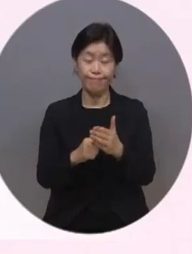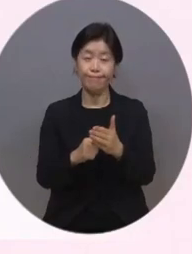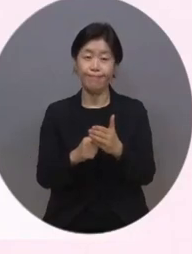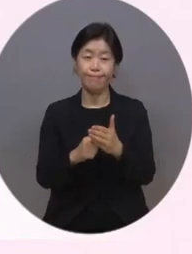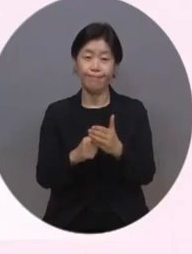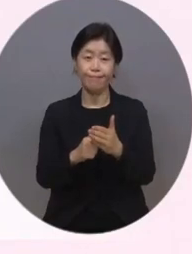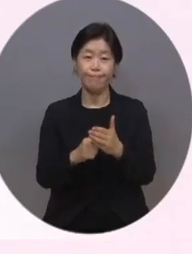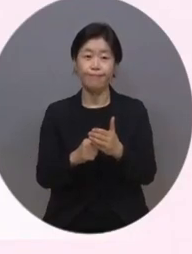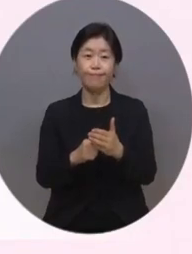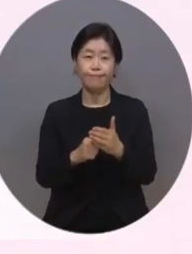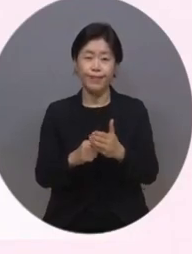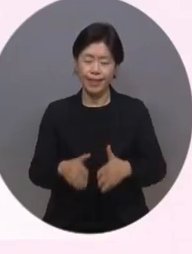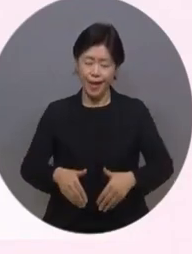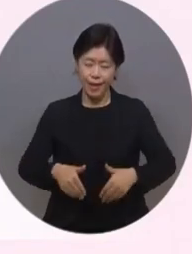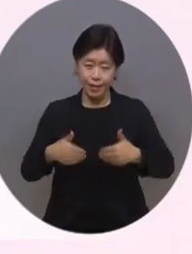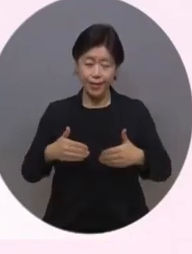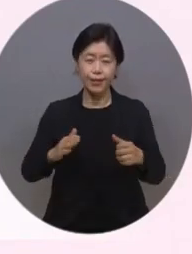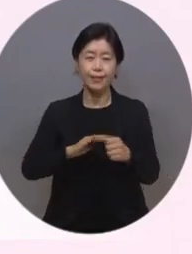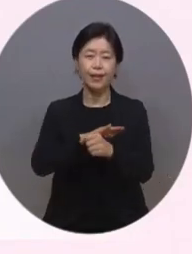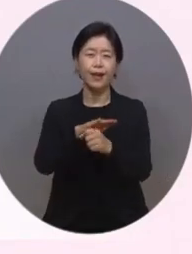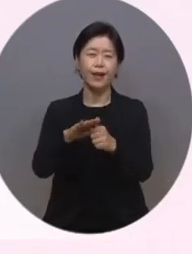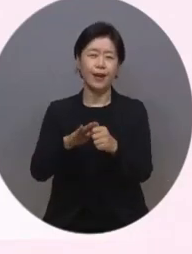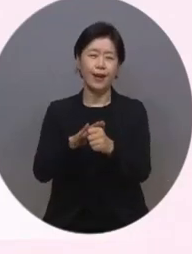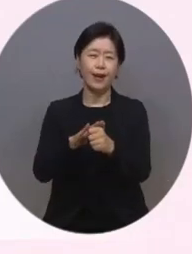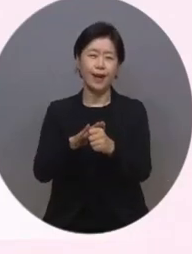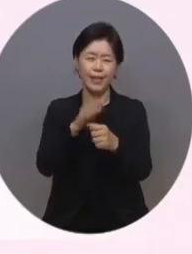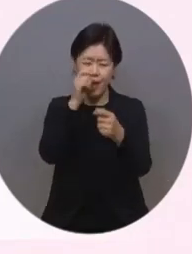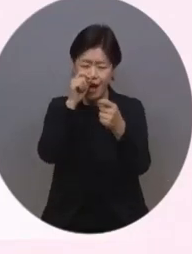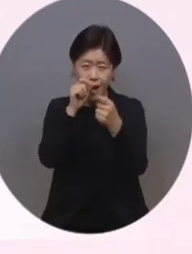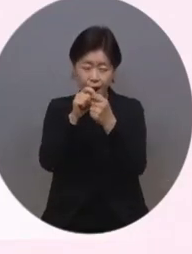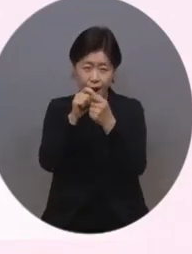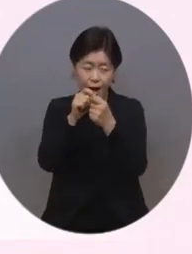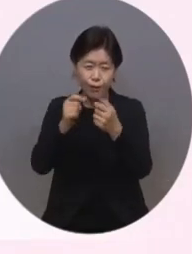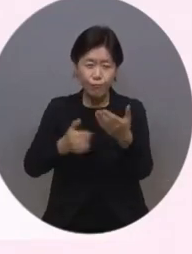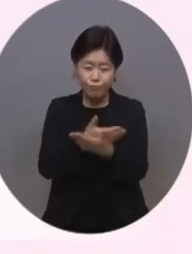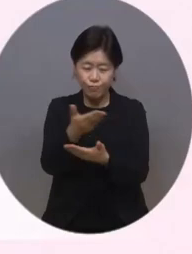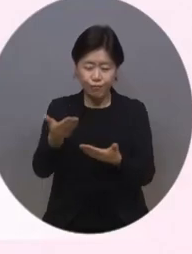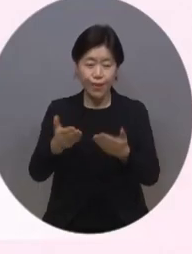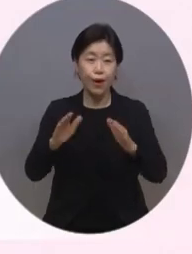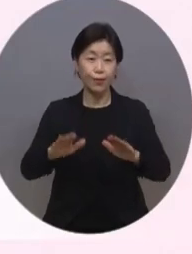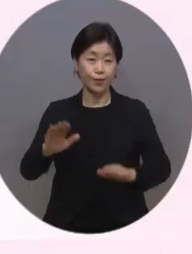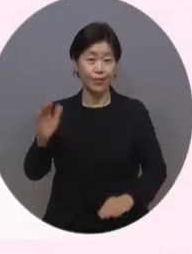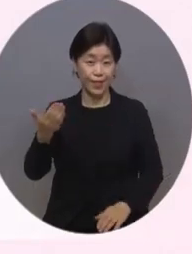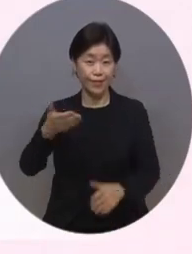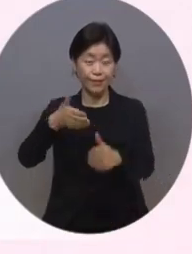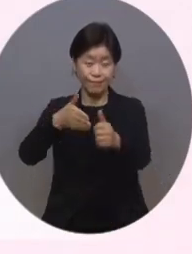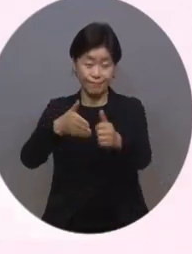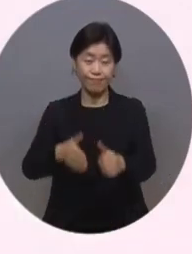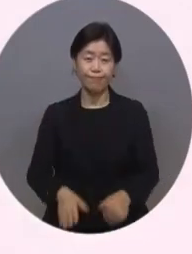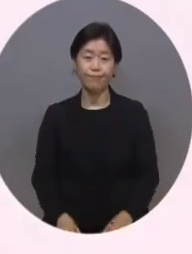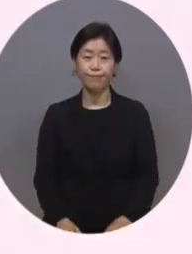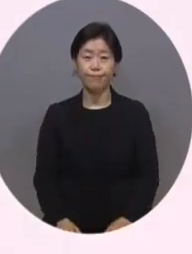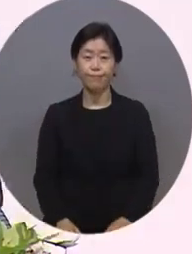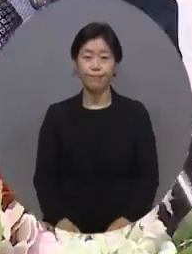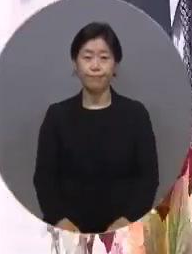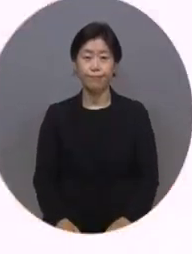마음이 따뜻한 사랑의 정을 느끼는 오늘 하루가 되시기를